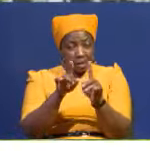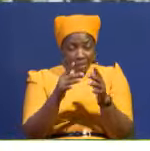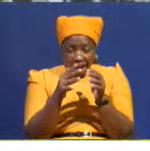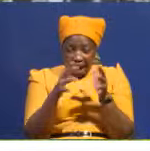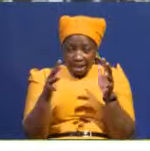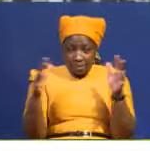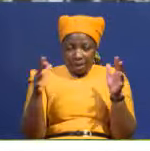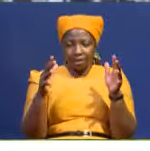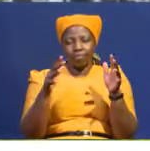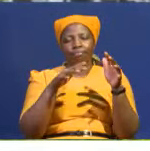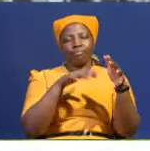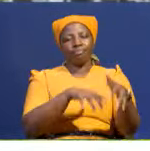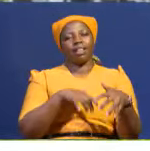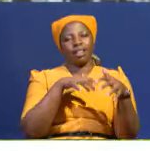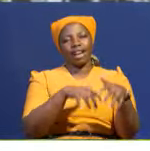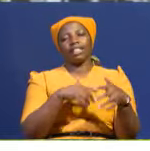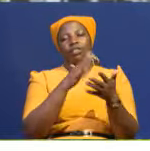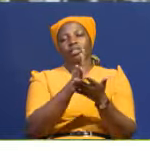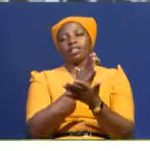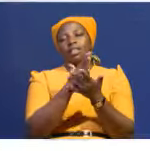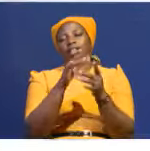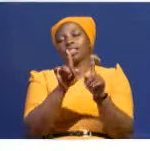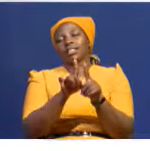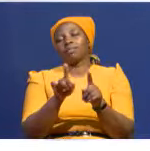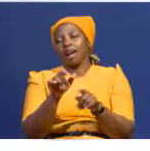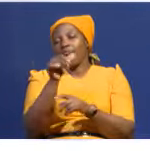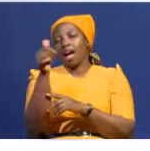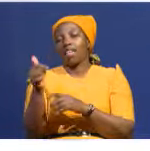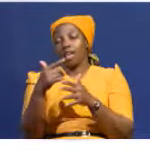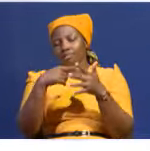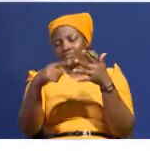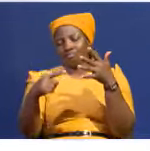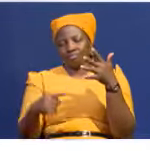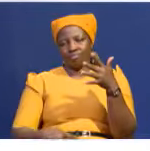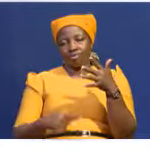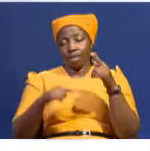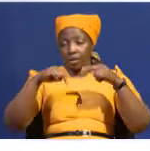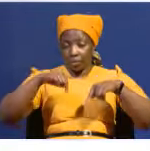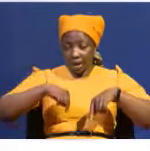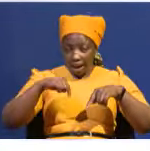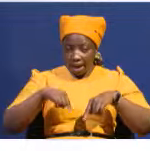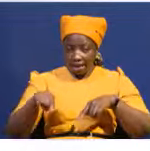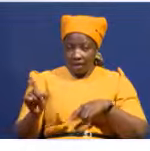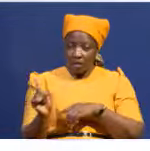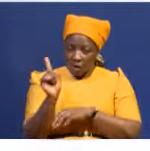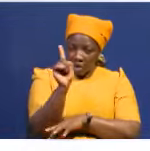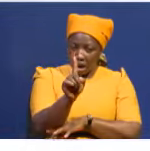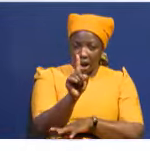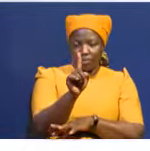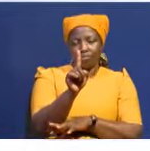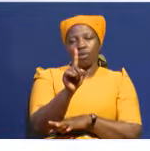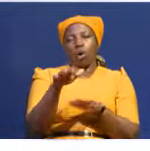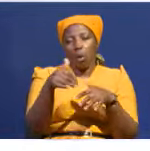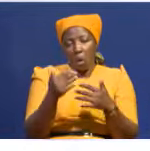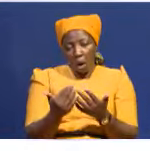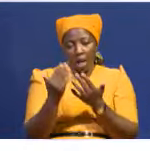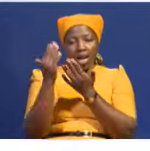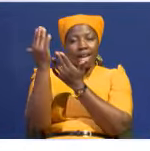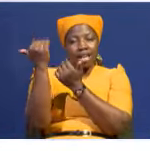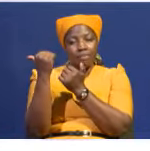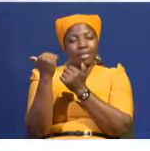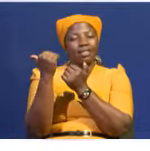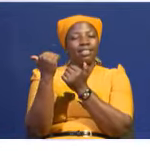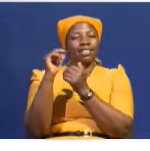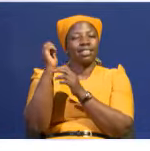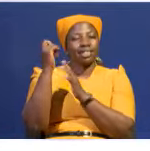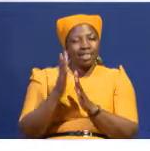ya kilimo na masuala mengineyo. Na hii leo basi atakuwa anaweza kuja kuzungumzia pia mama tarajia wa Kenya kule nje watakuwa wanataka